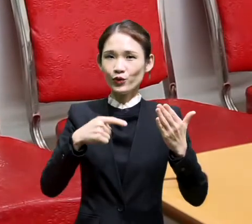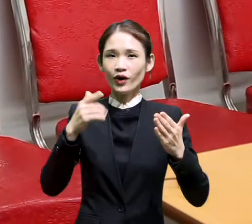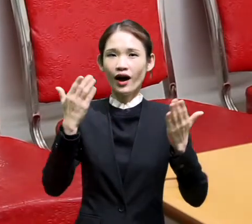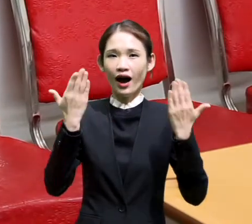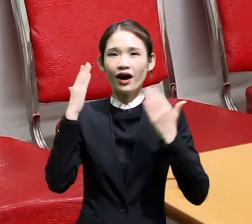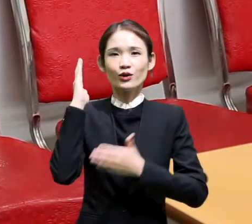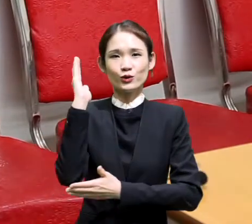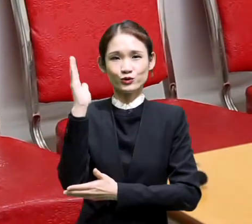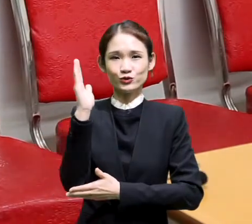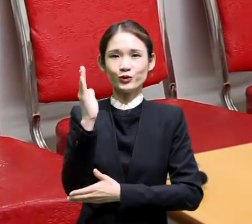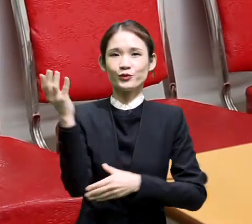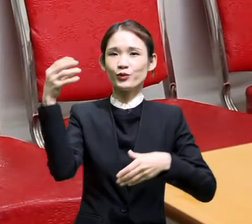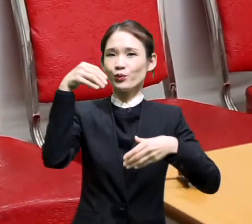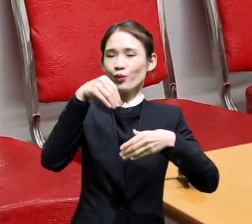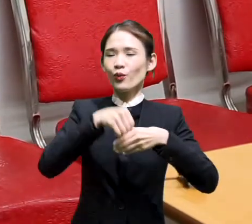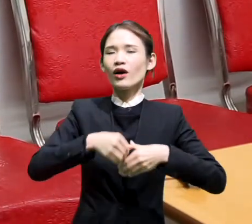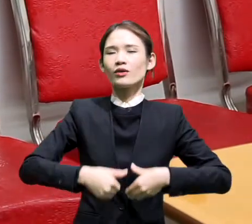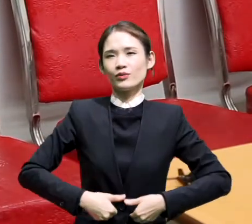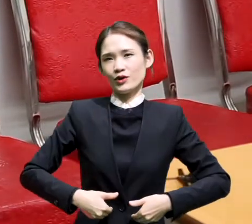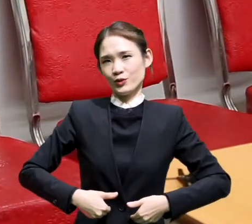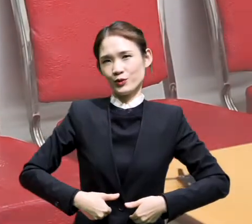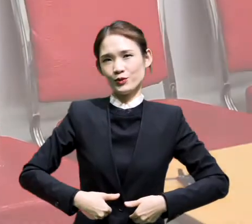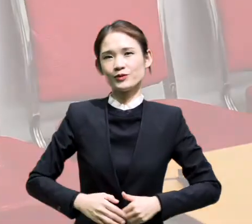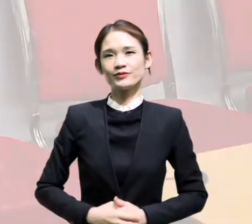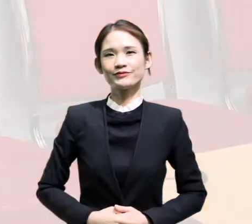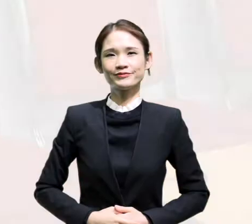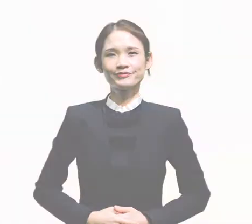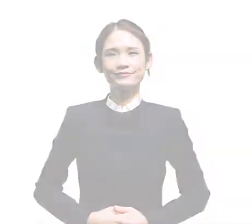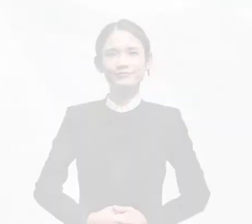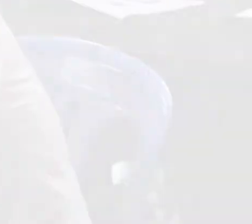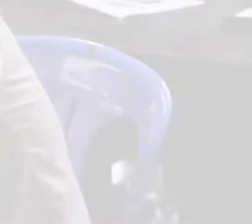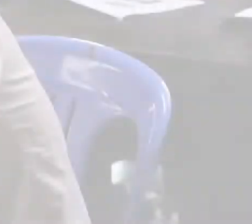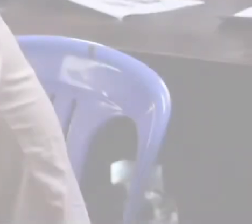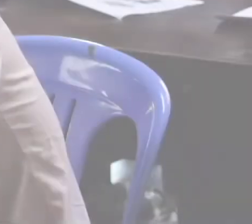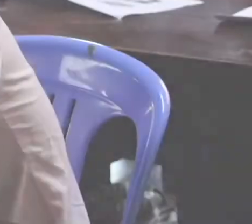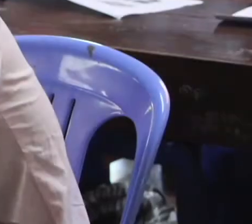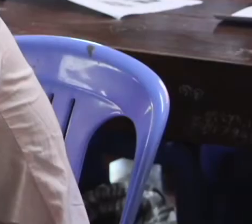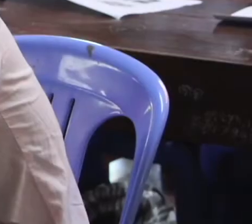you know, included in, you know, curriculum at the school.